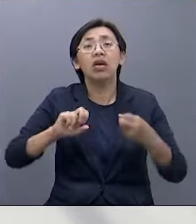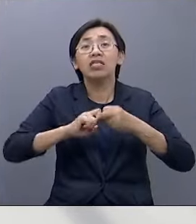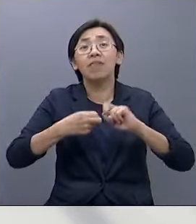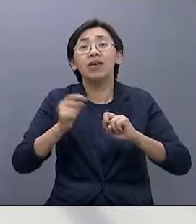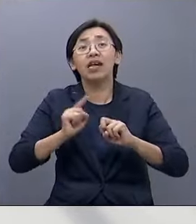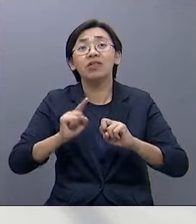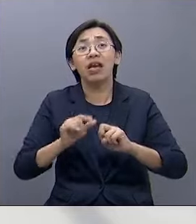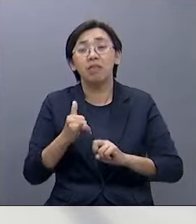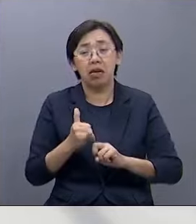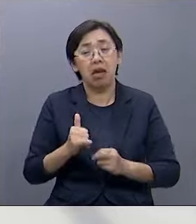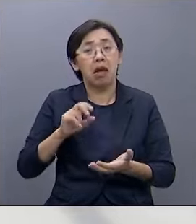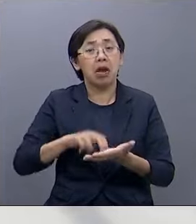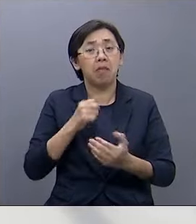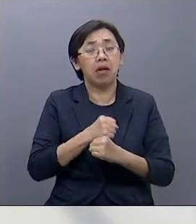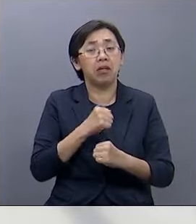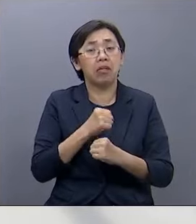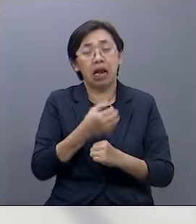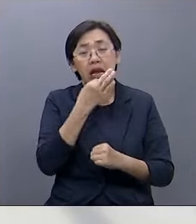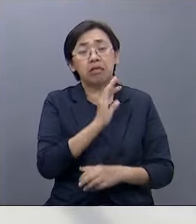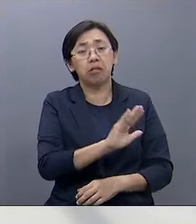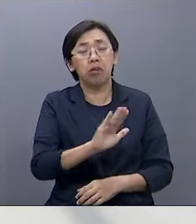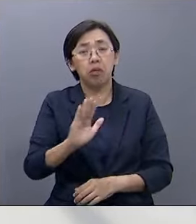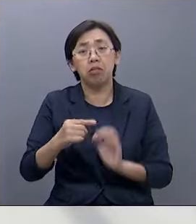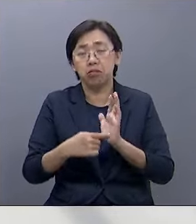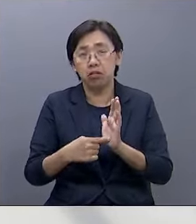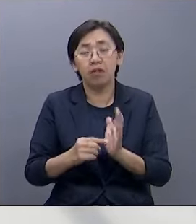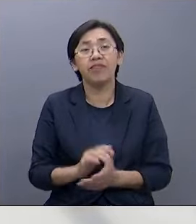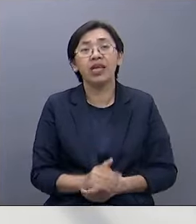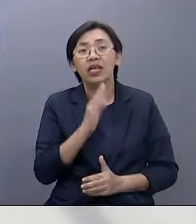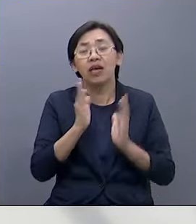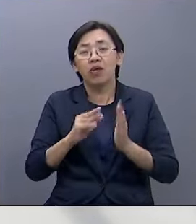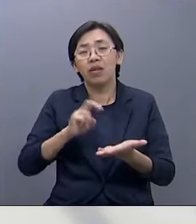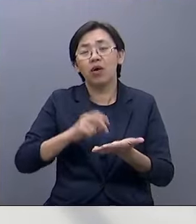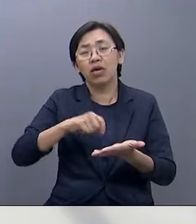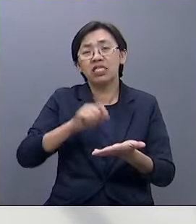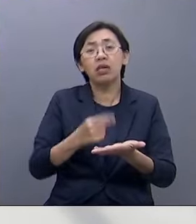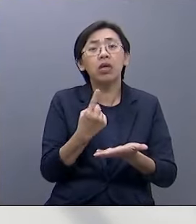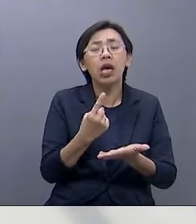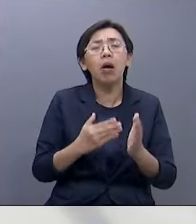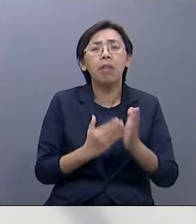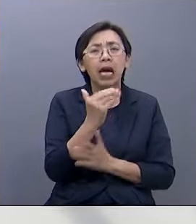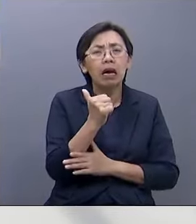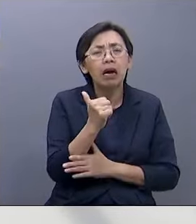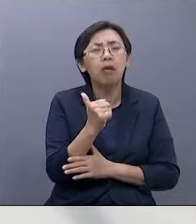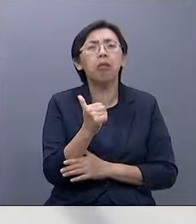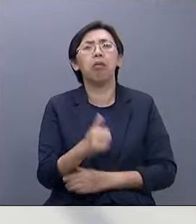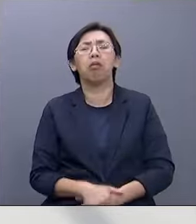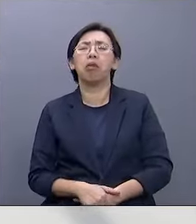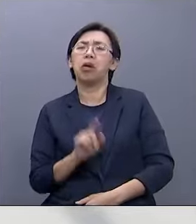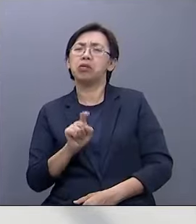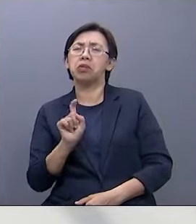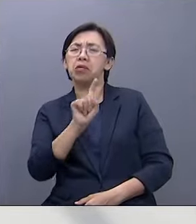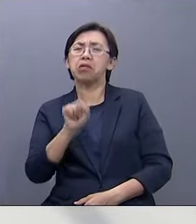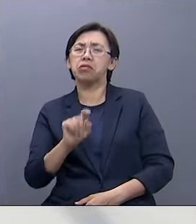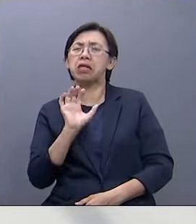เรื่องของการรับรองการทำงานในสาขาอาชีพนั้นๆอย่างเช่นใช้คนรับรองแค่คนเดียวก็ผ่านเกณฑ์แล้วอันนี้มันก็เลยเป็นข้อสังเกตมาเหมือนกันว่า